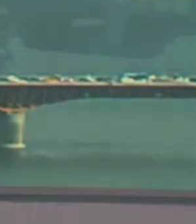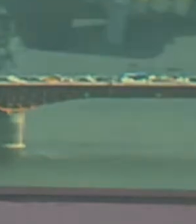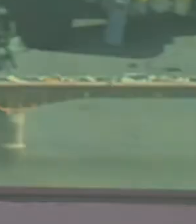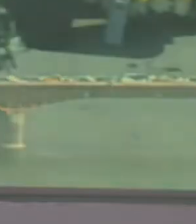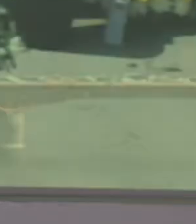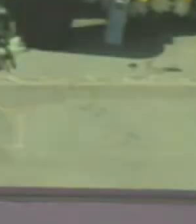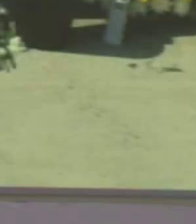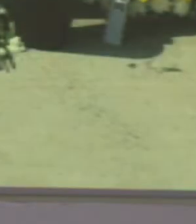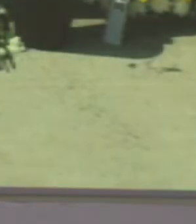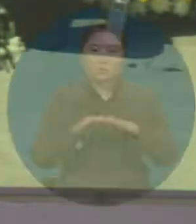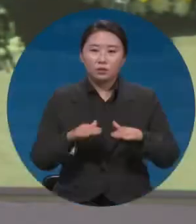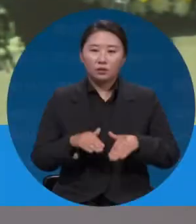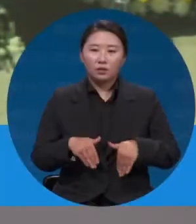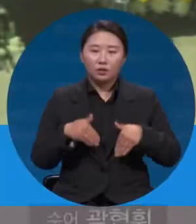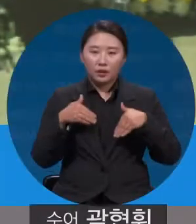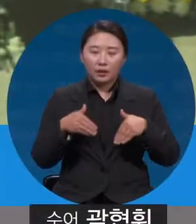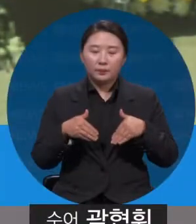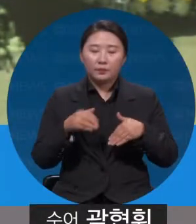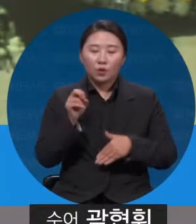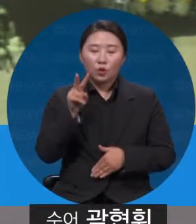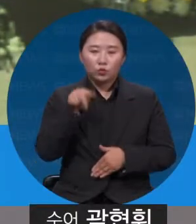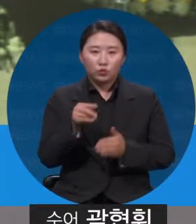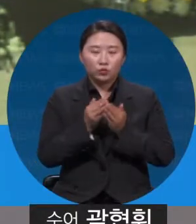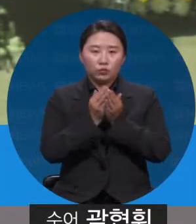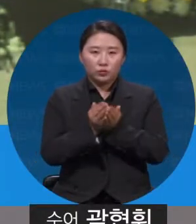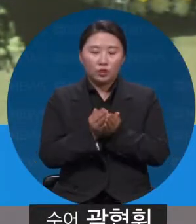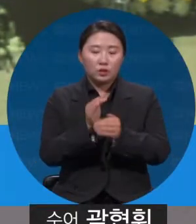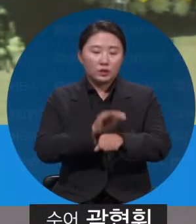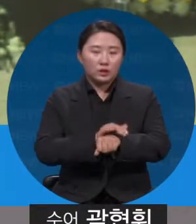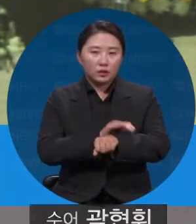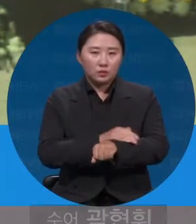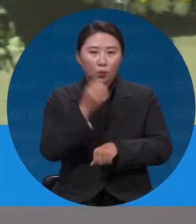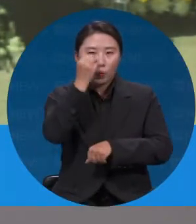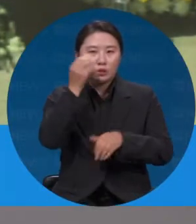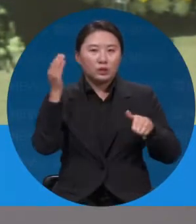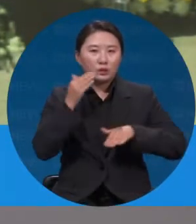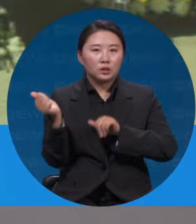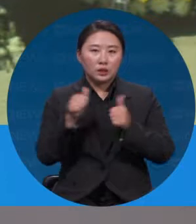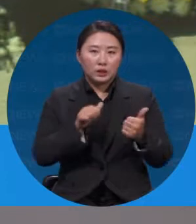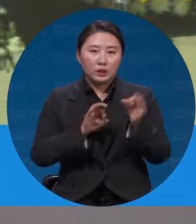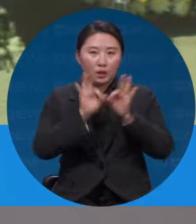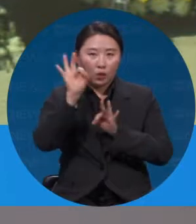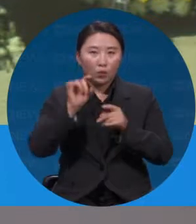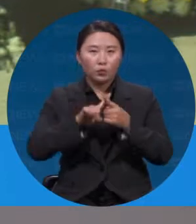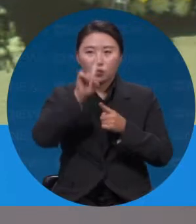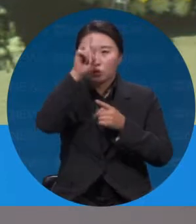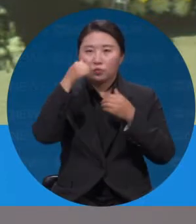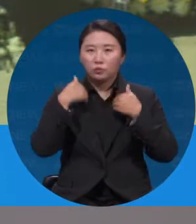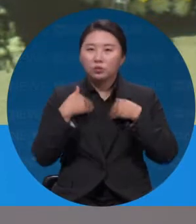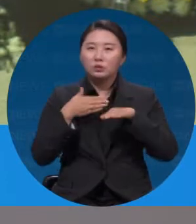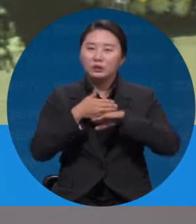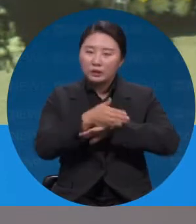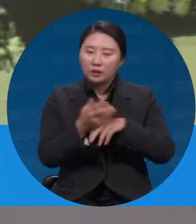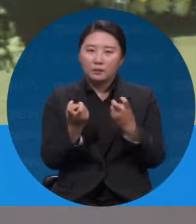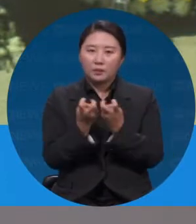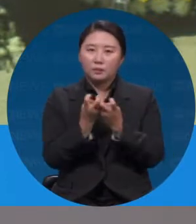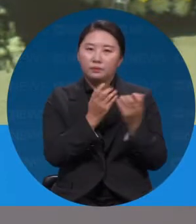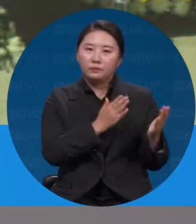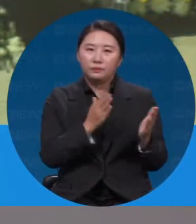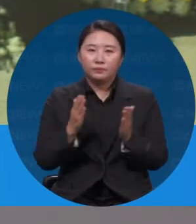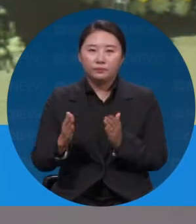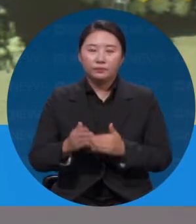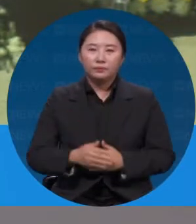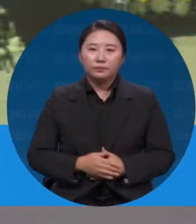전남 여수에 요트 업체에서 현장실습 중이던 고등학생이 숨진 사고에 대해 정부가 뒤늦게 대책 마련에